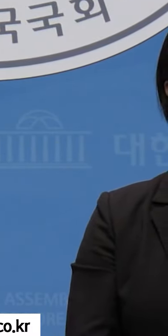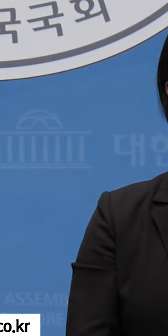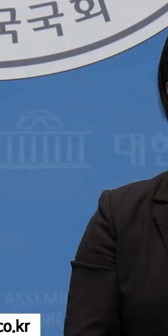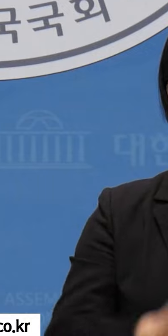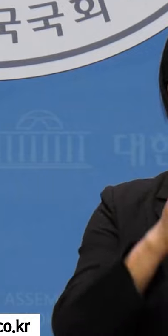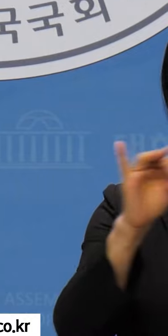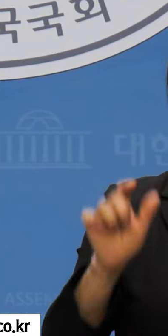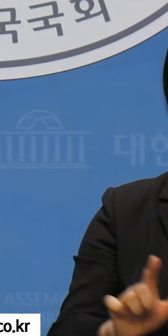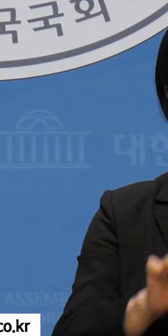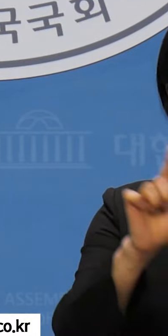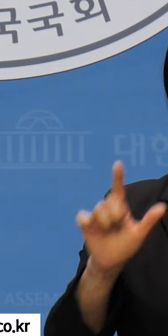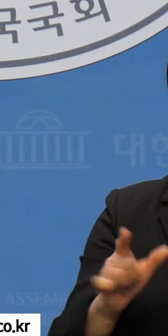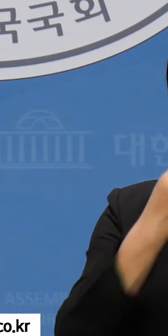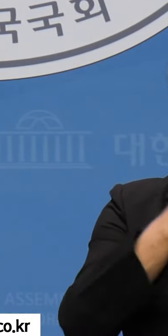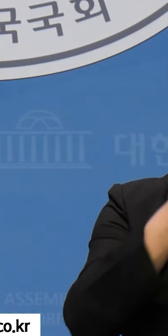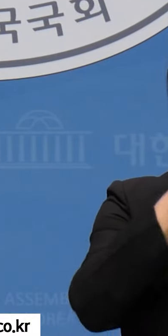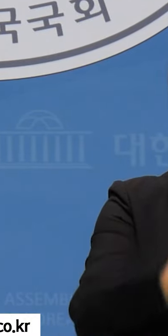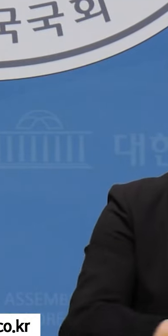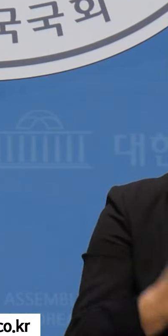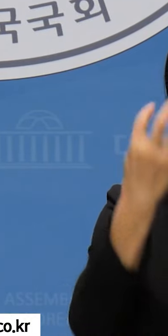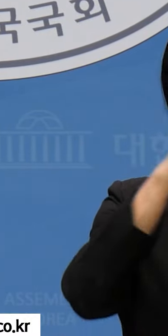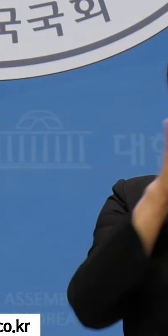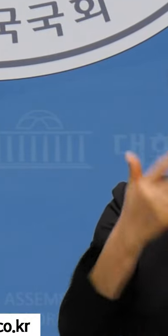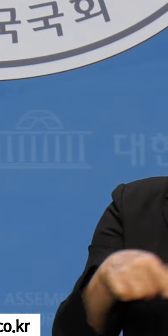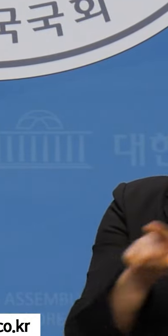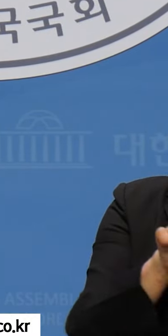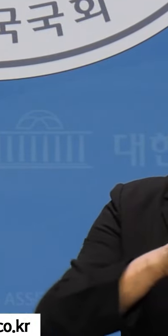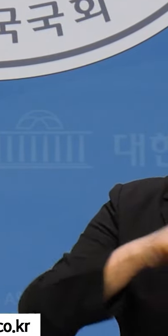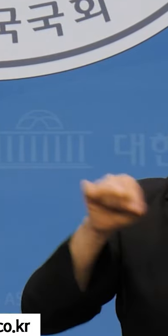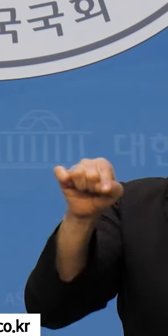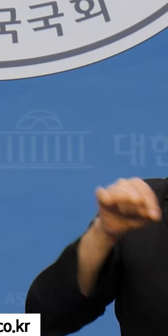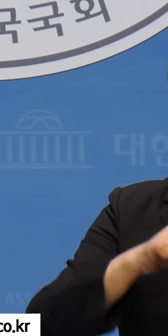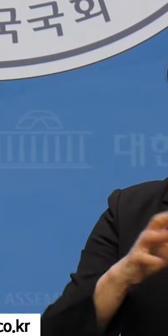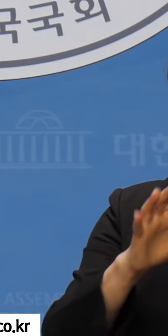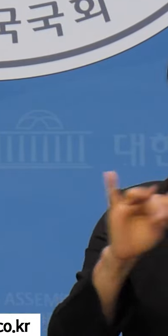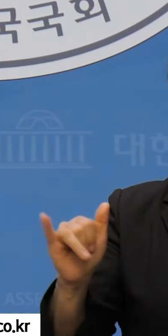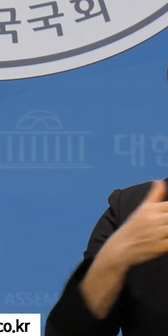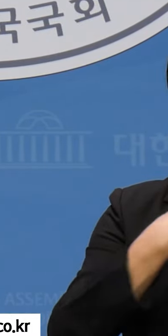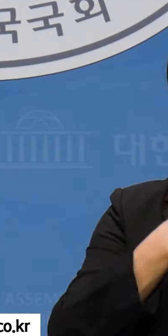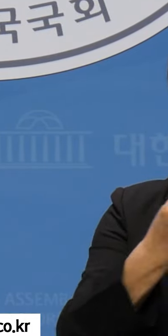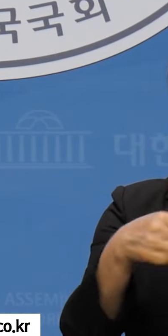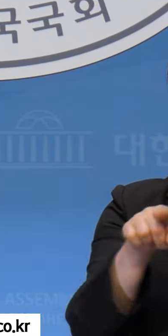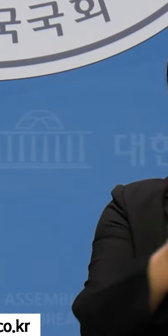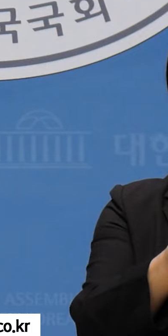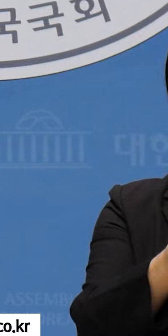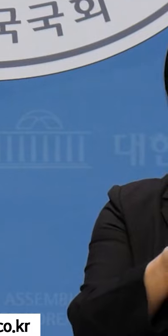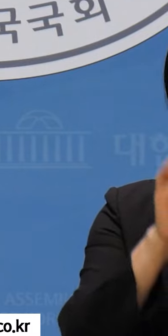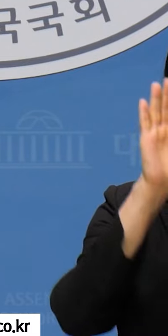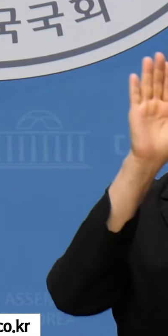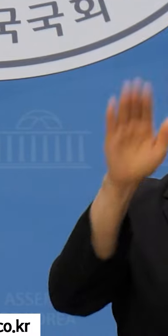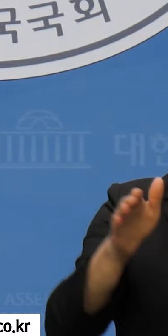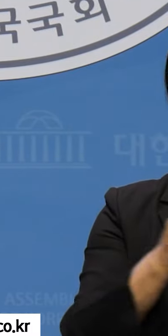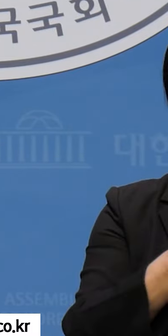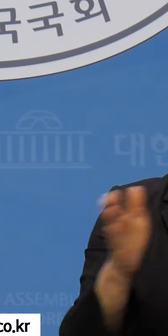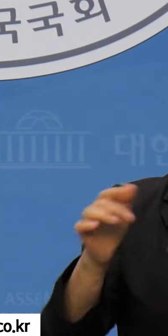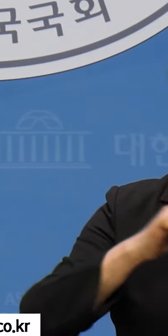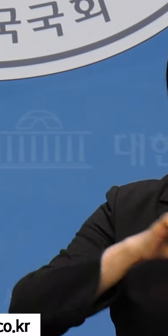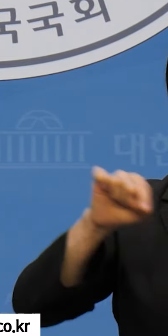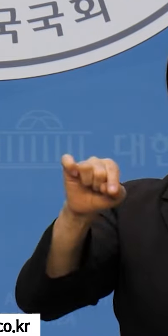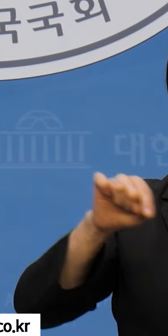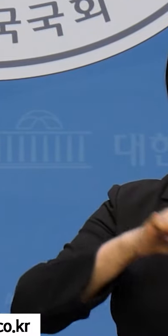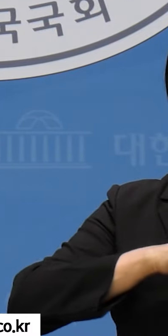서민의 삶과 민주주의를 지켜내는 정치, 국민을 편안하게 하고 미래를 준비하는